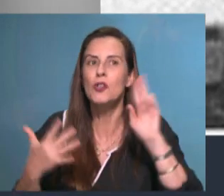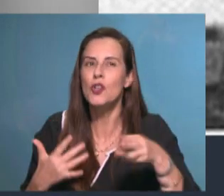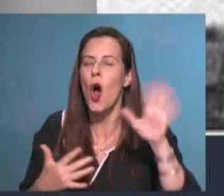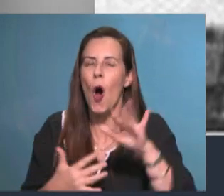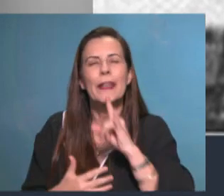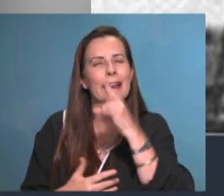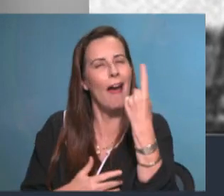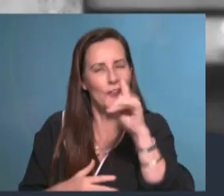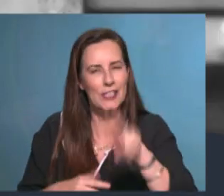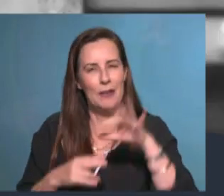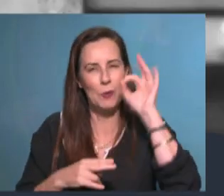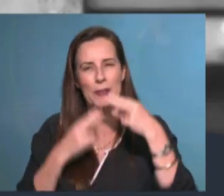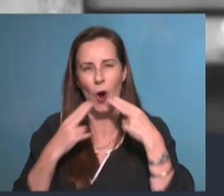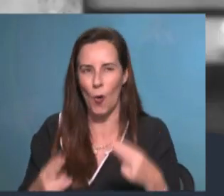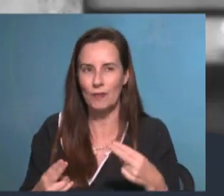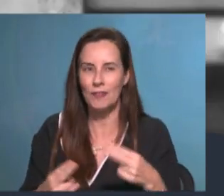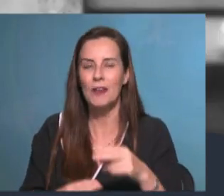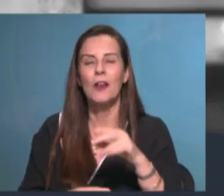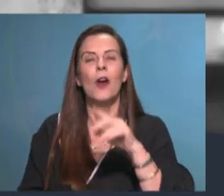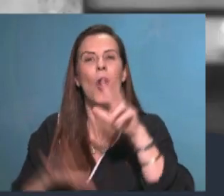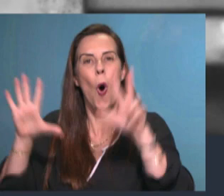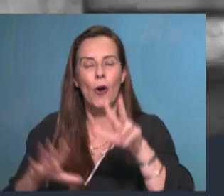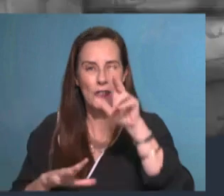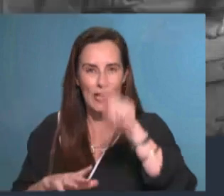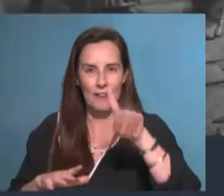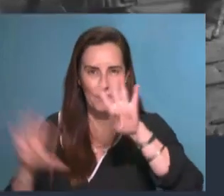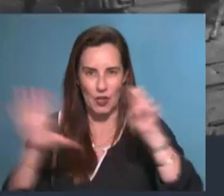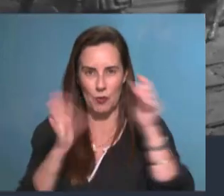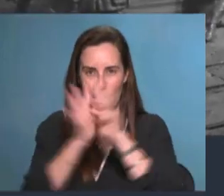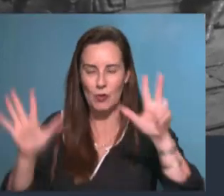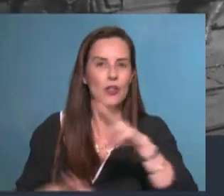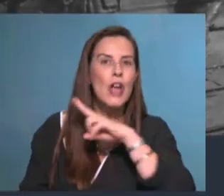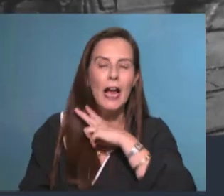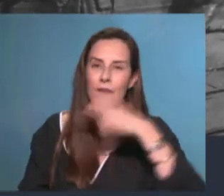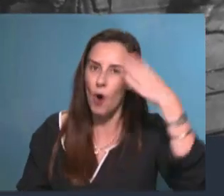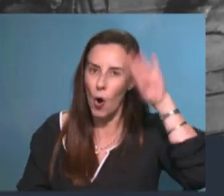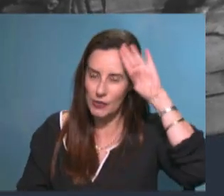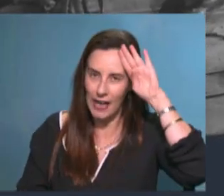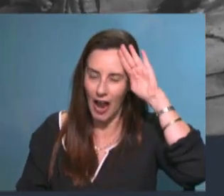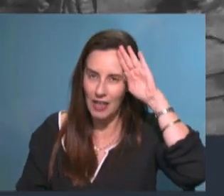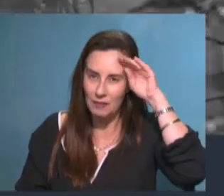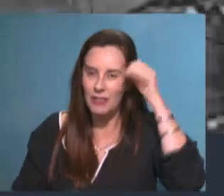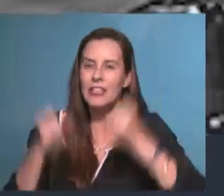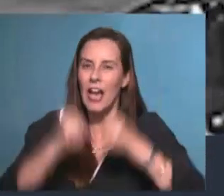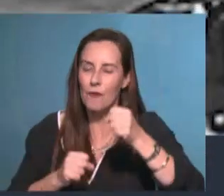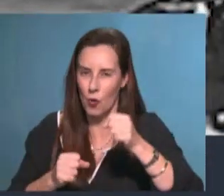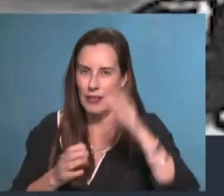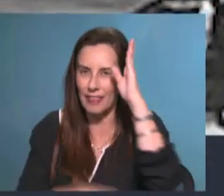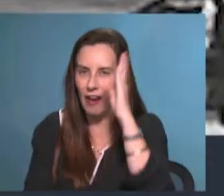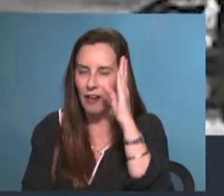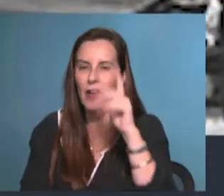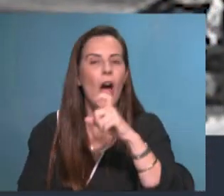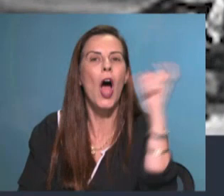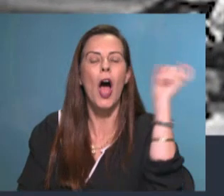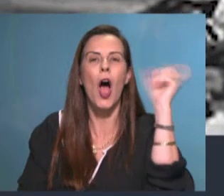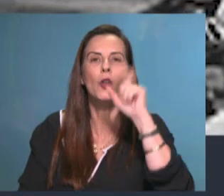חידה אחת לפענח. באוגוסט 1918, כשהבריטים והאוסטרלים תקפו את התחנה בצמח, העלו הטורקים על